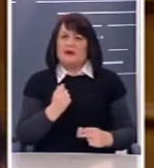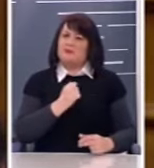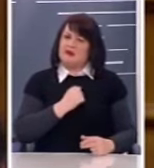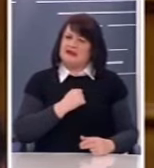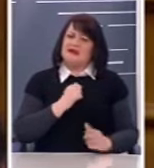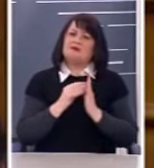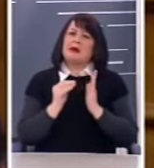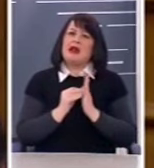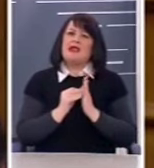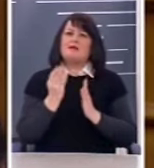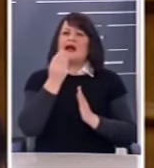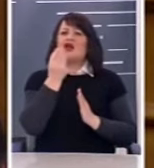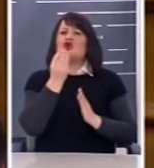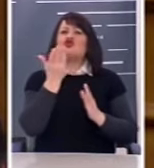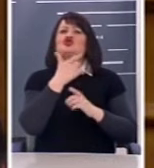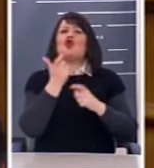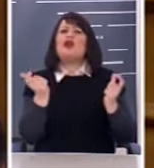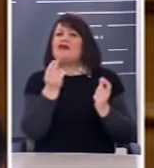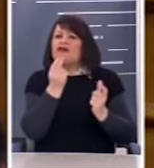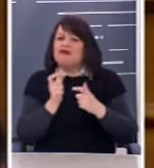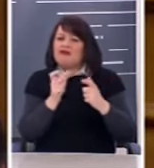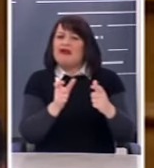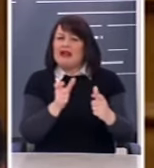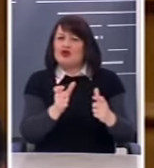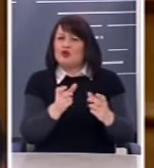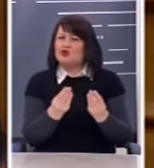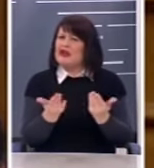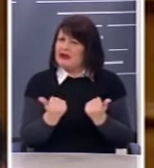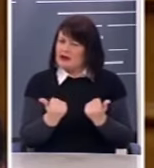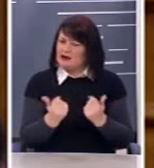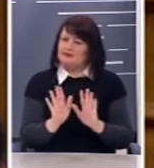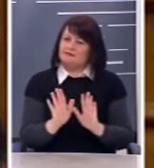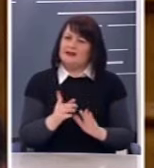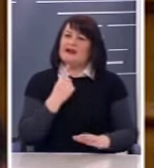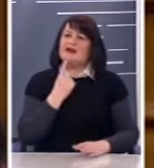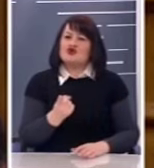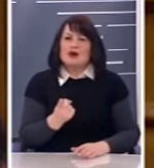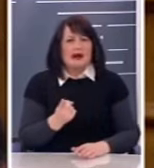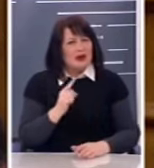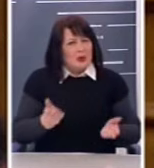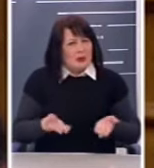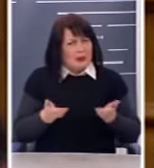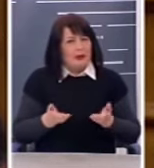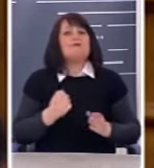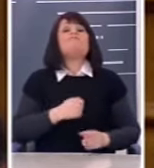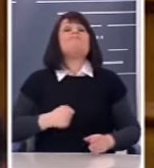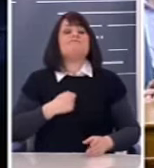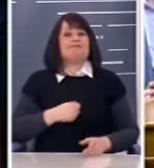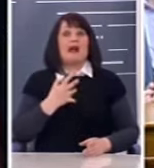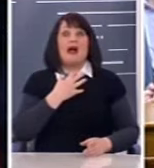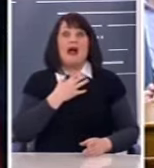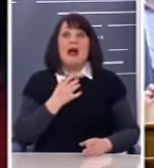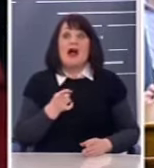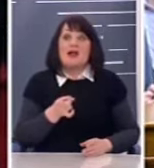για παράδειγμα, ότι τα σχολικά γεύματα είναι κάτι ανούσιο. Εγώ θα σας έλεγα ότι δεν είναι ανούσιο, δυστυχώς. Ναι,